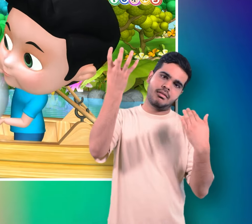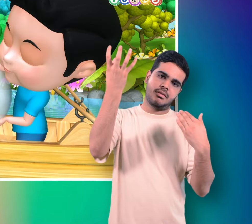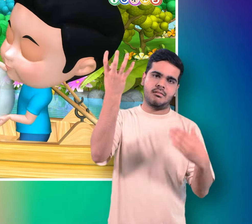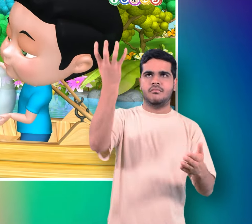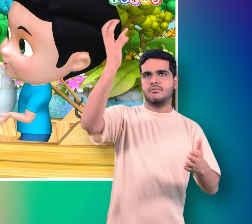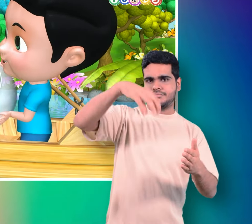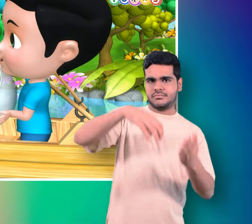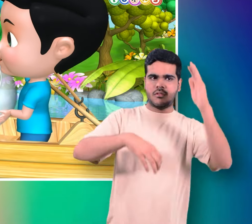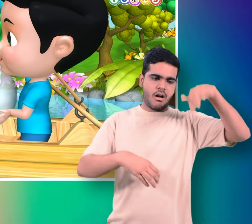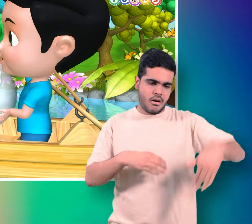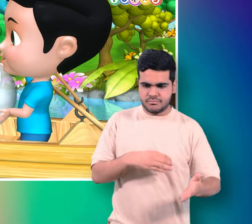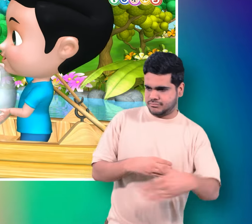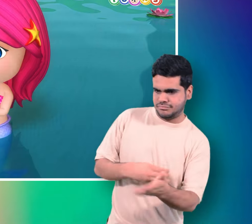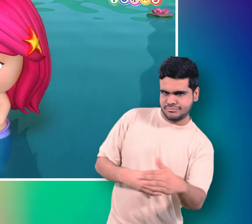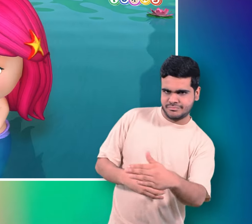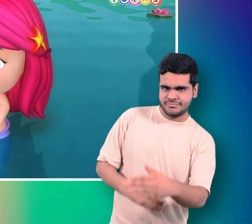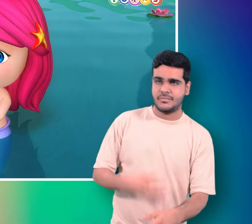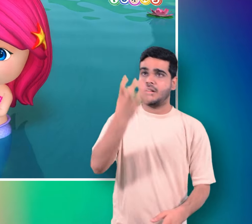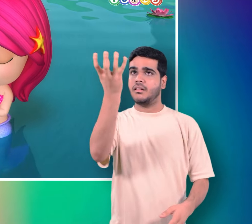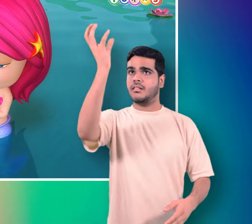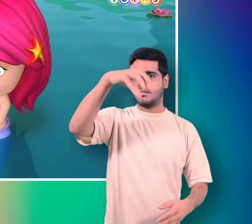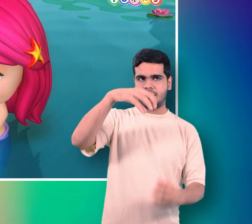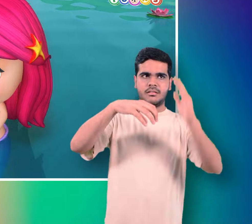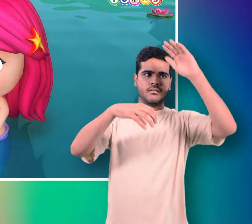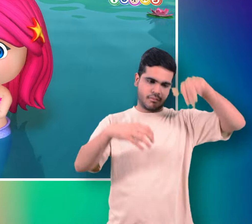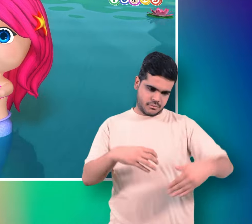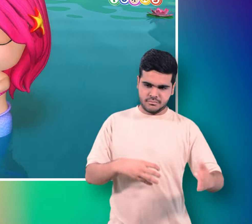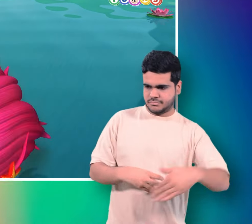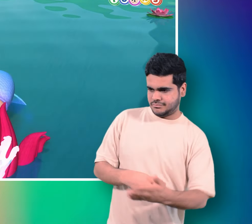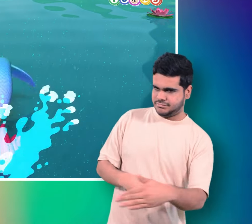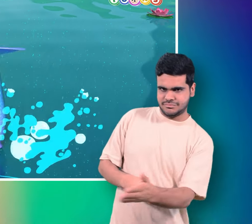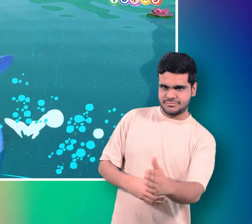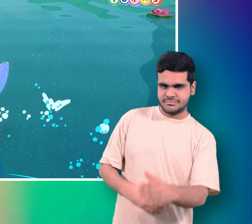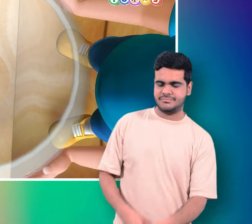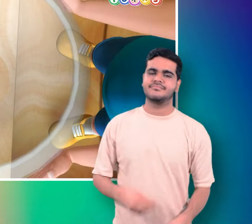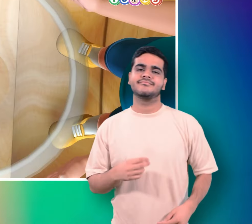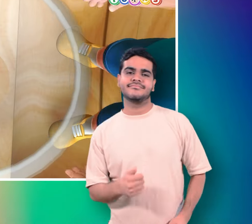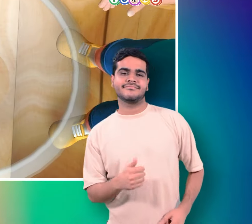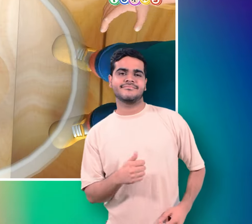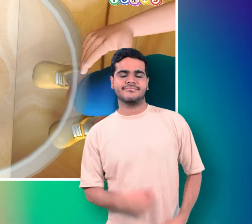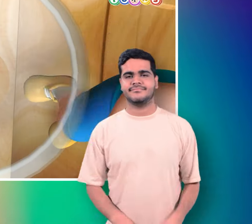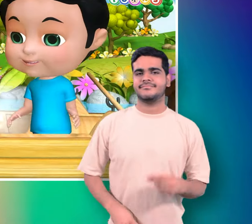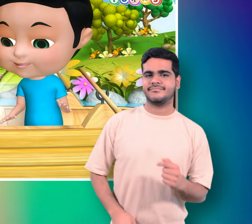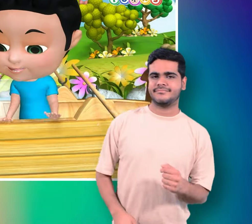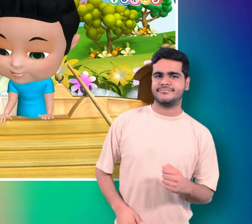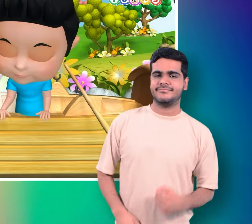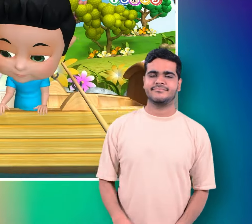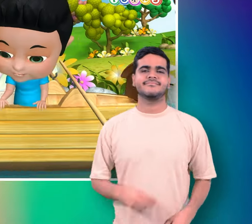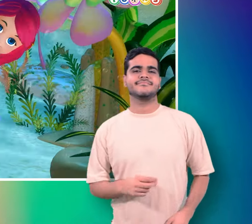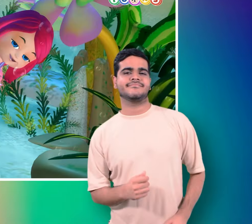बाहर निकालो तो मर जाएगी पानी में डालो तो तै जाएगी पानी में डालो तो तै जाएगी